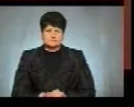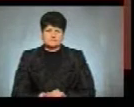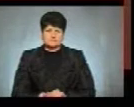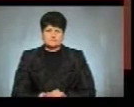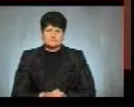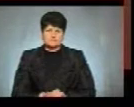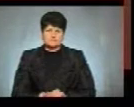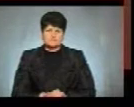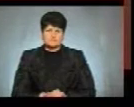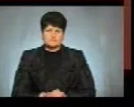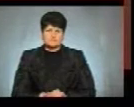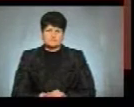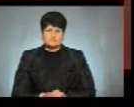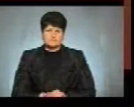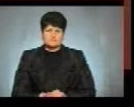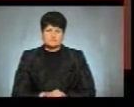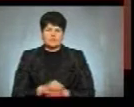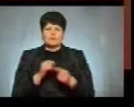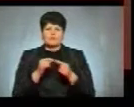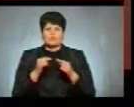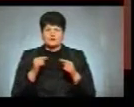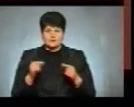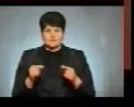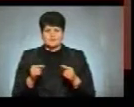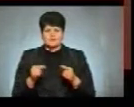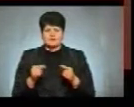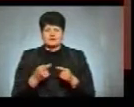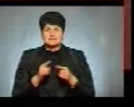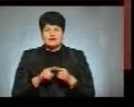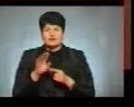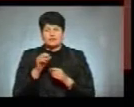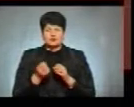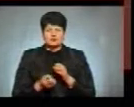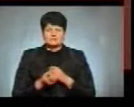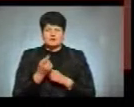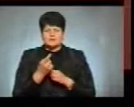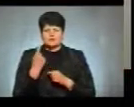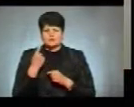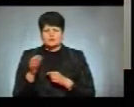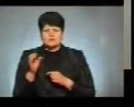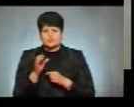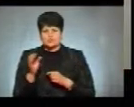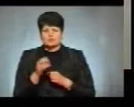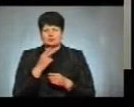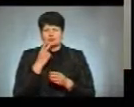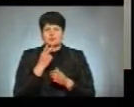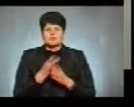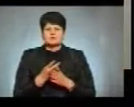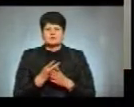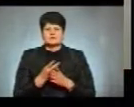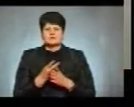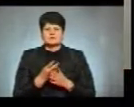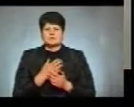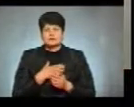Будь-який зріз, він є як фотоспалах, і він лише на одну секунду освітлює, скажімо,